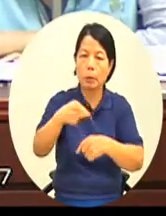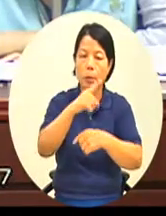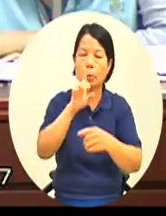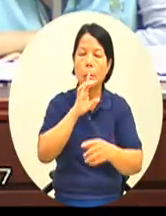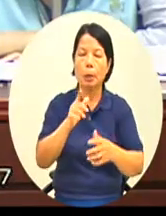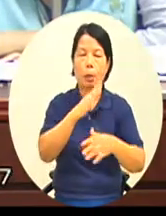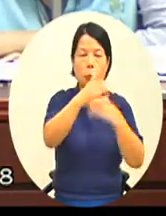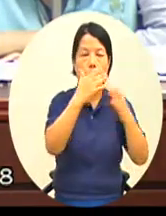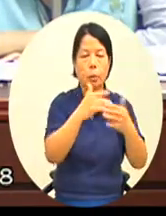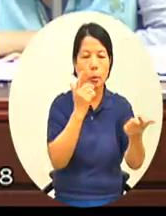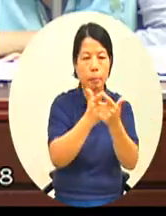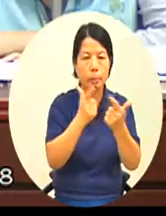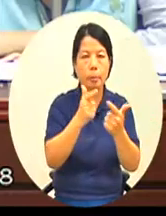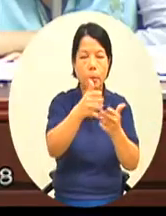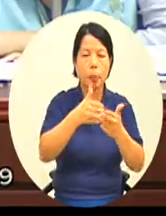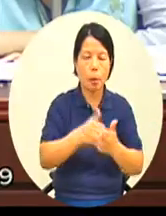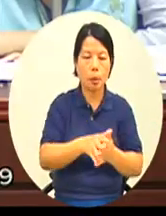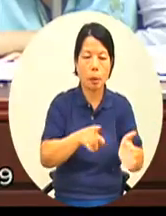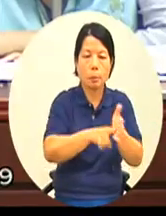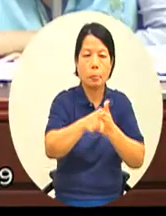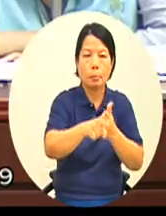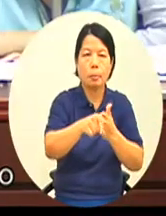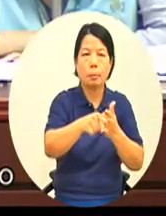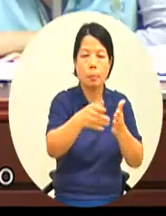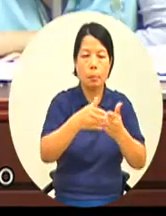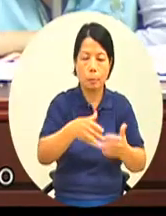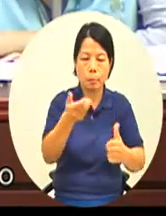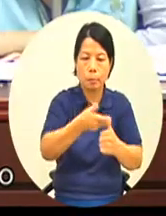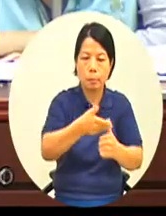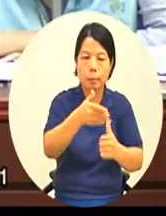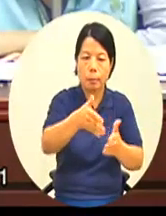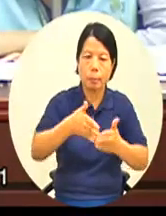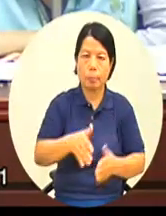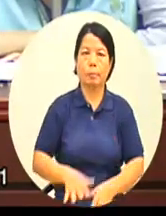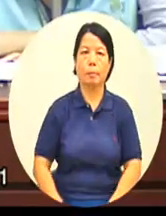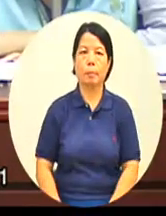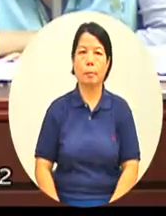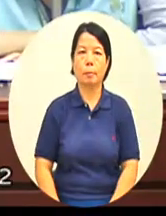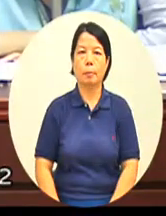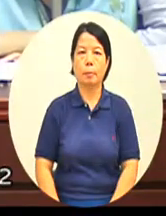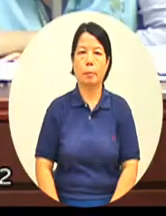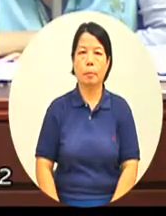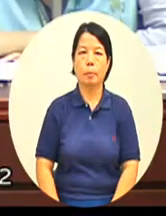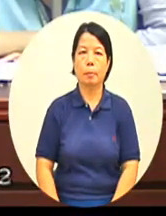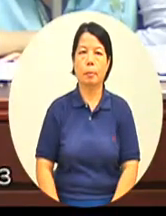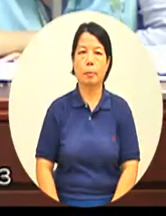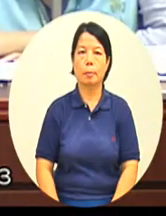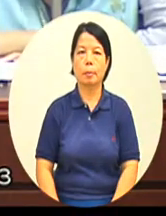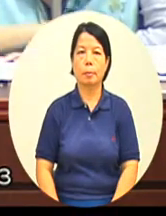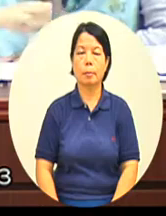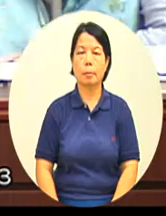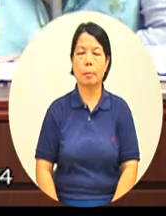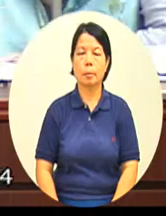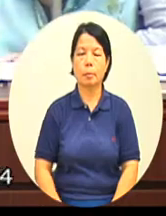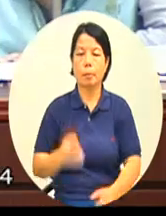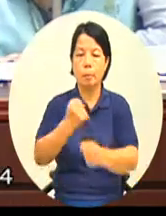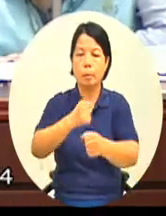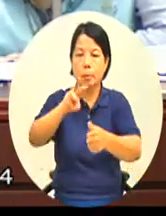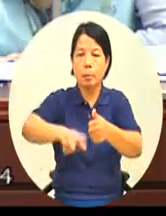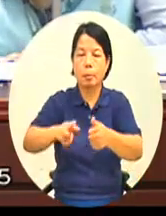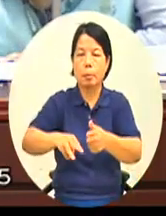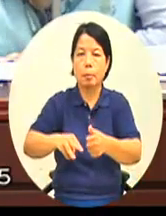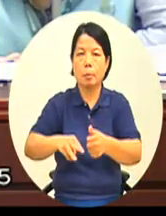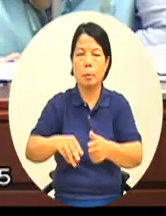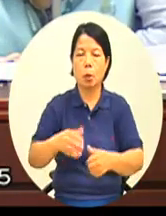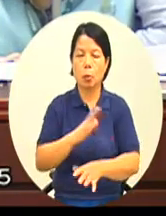的科系的那个来做。那另外在职业训练部分，其实我们自